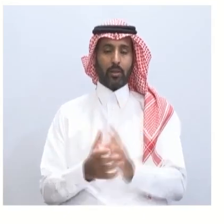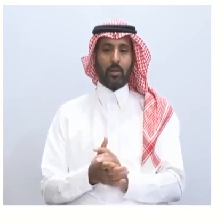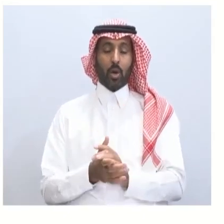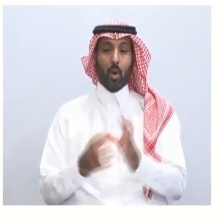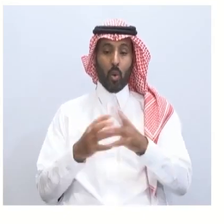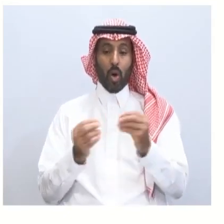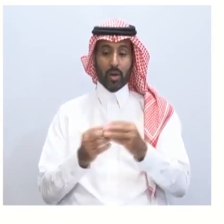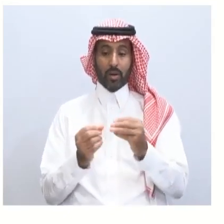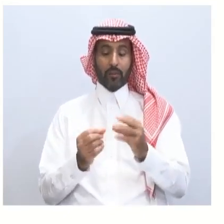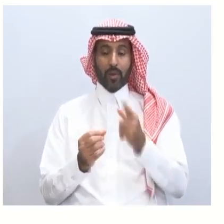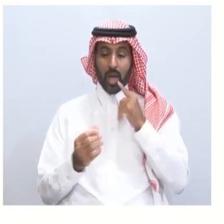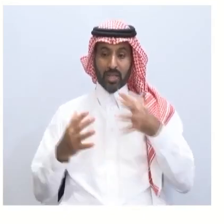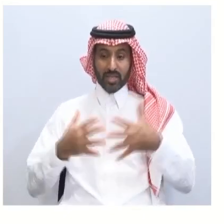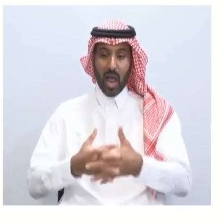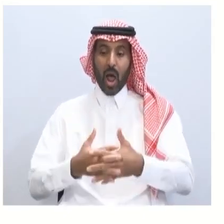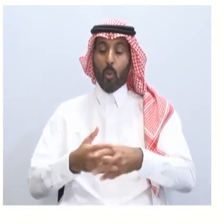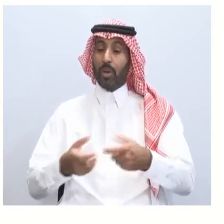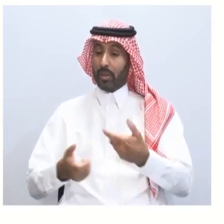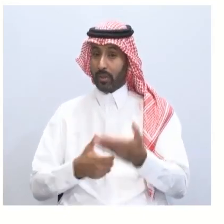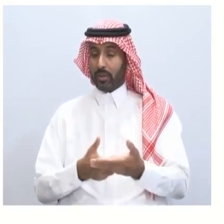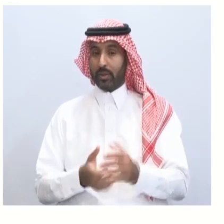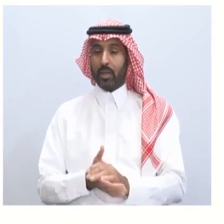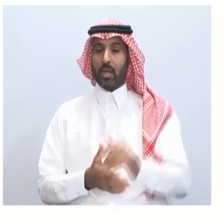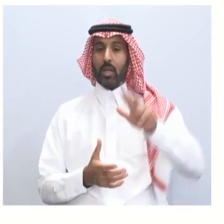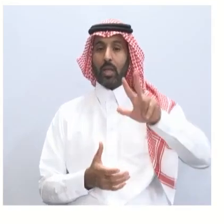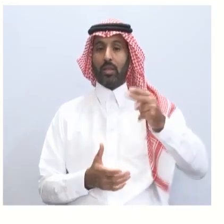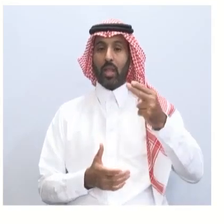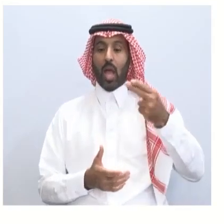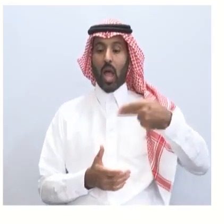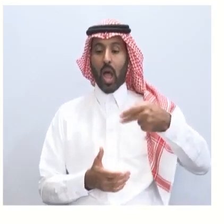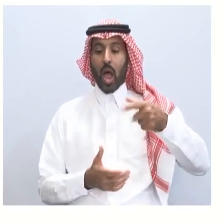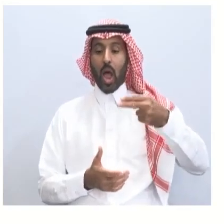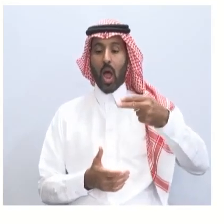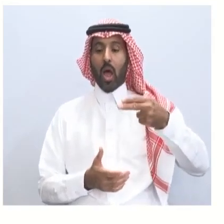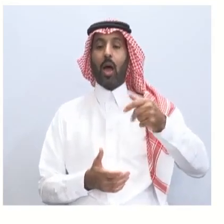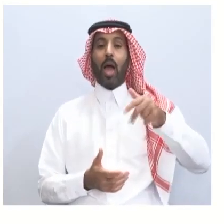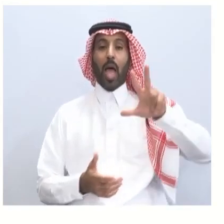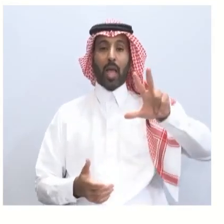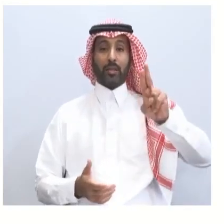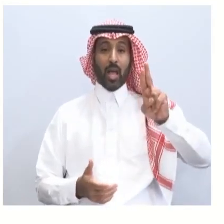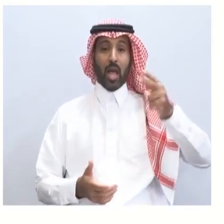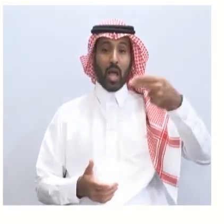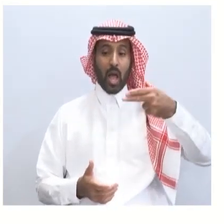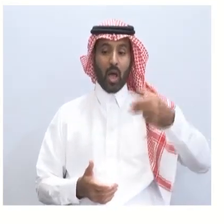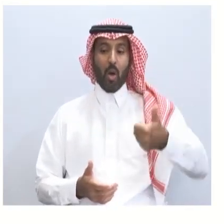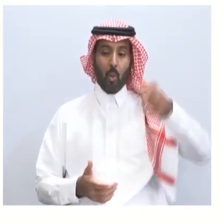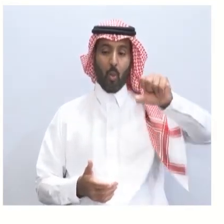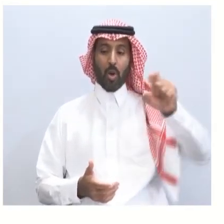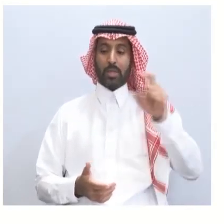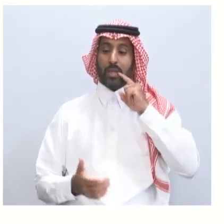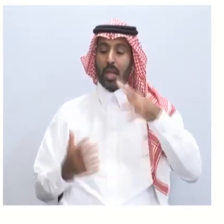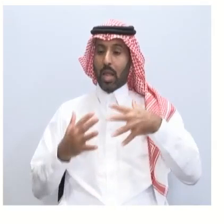اعرف مفهوم التعاون ثانيا ان اعدد فوائد التعاون ثالثا ان